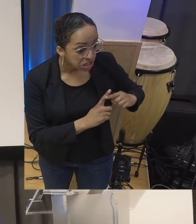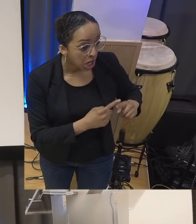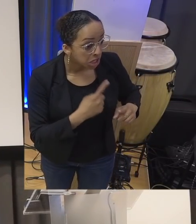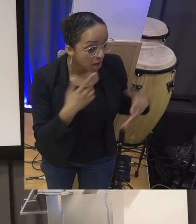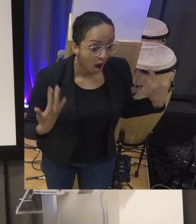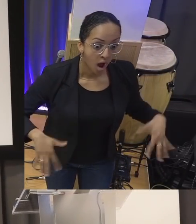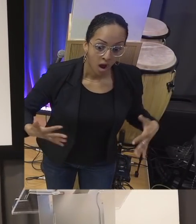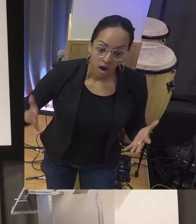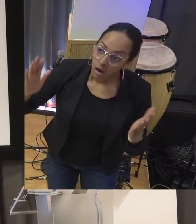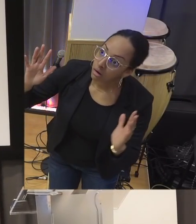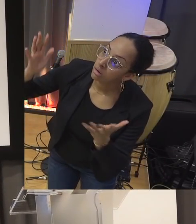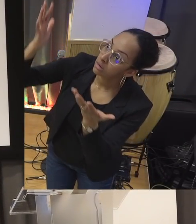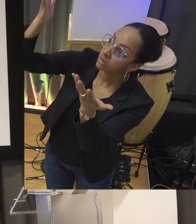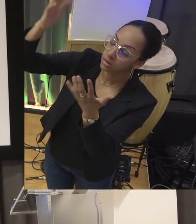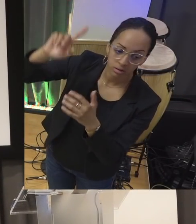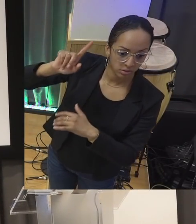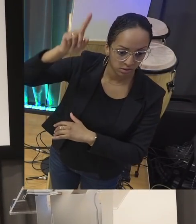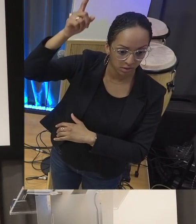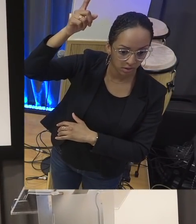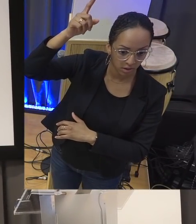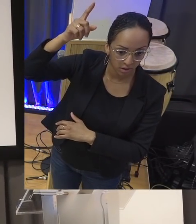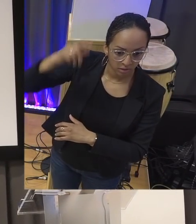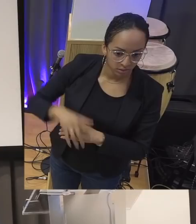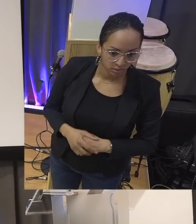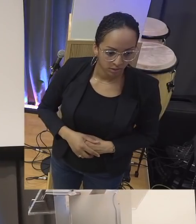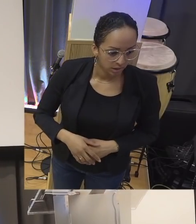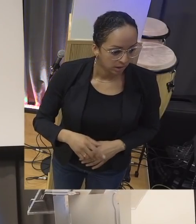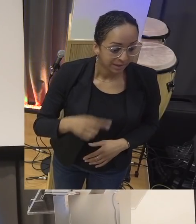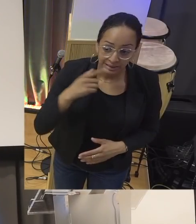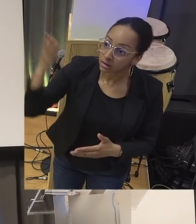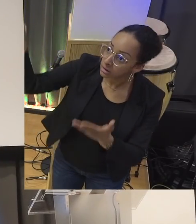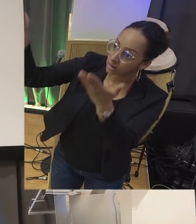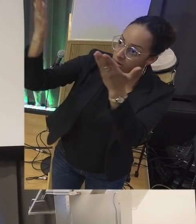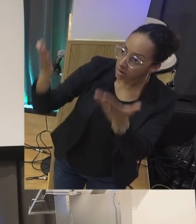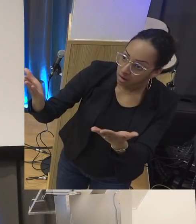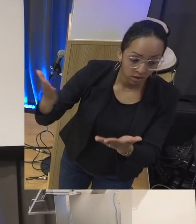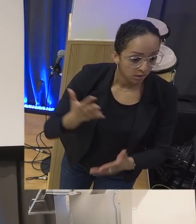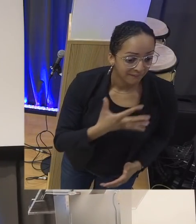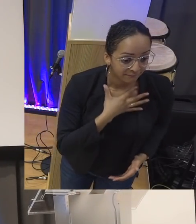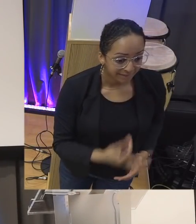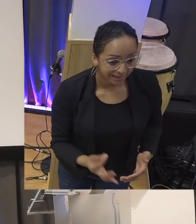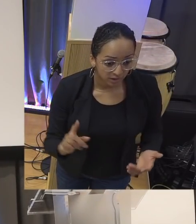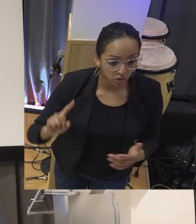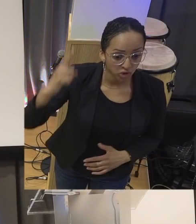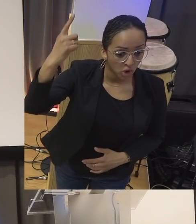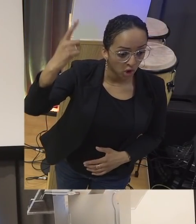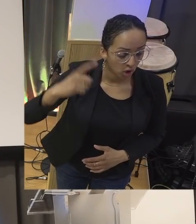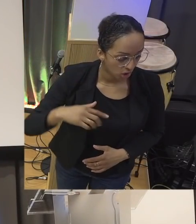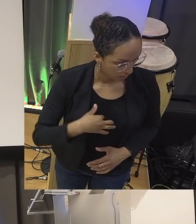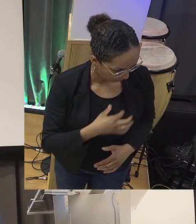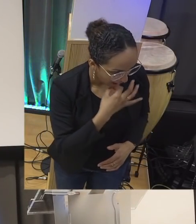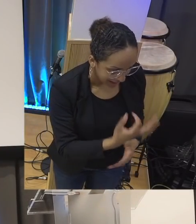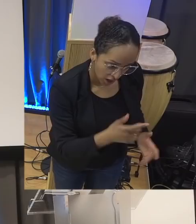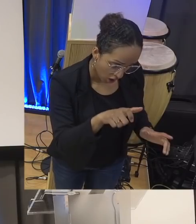homme quand vous dites qu'il est Ibn Allah, qu'il est le fils de Dieu. Je lui dis, mais un homme reste un homme, mais quand